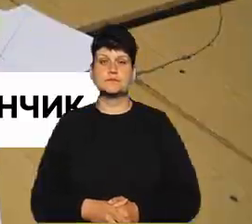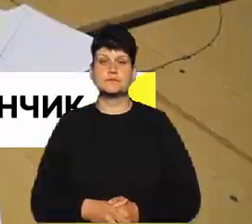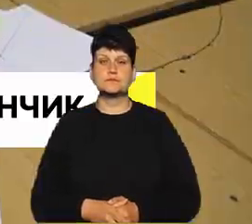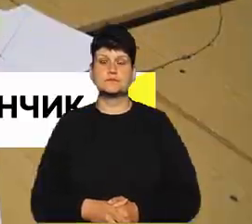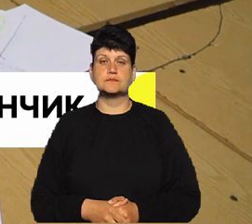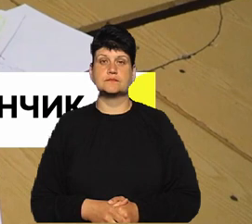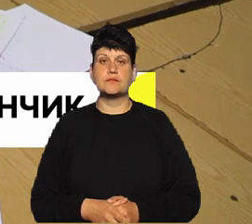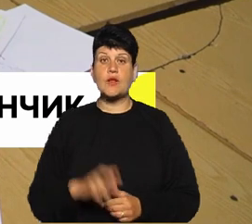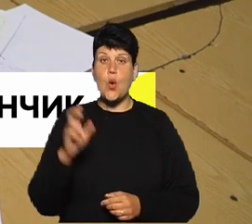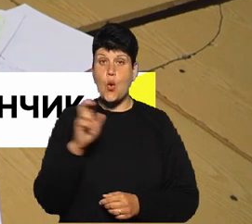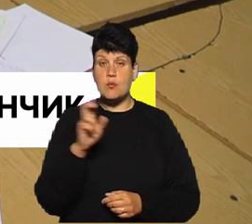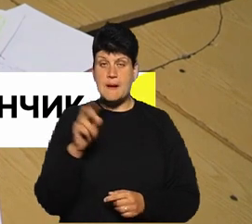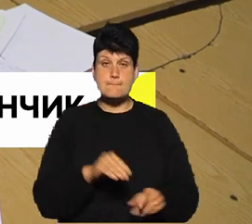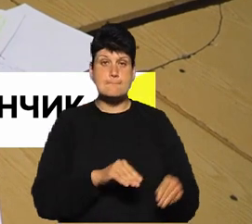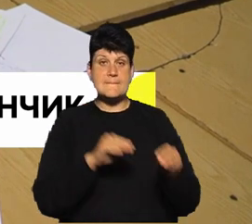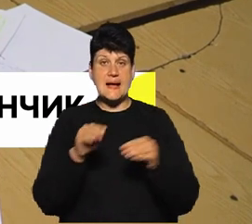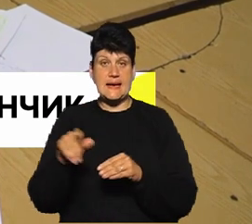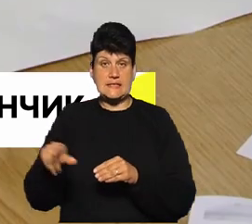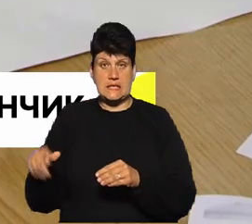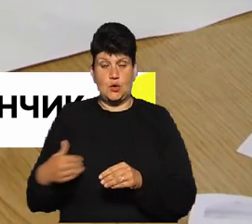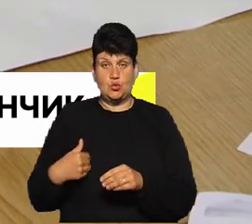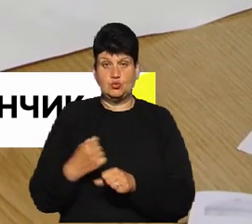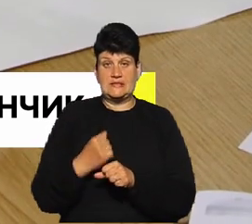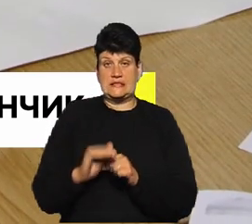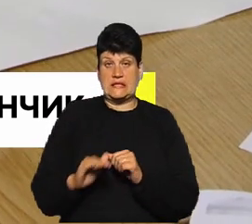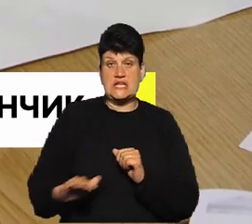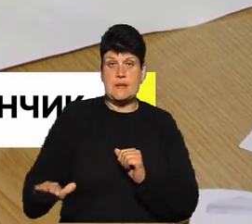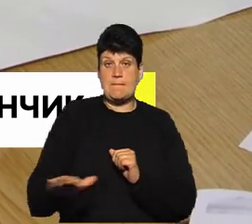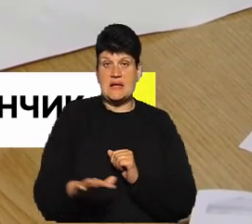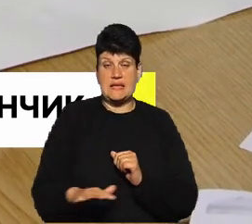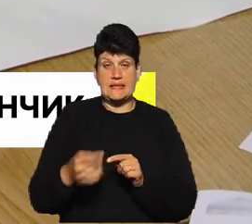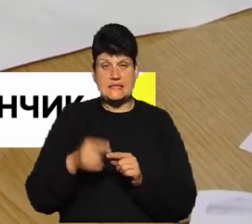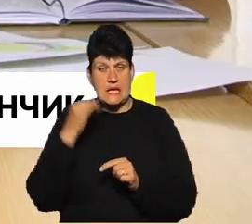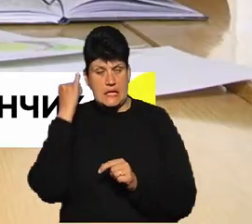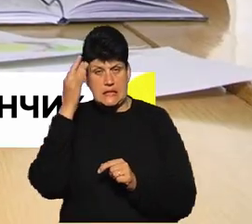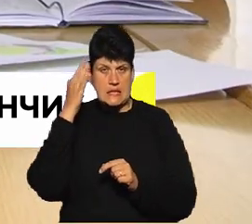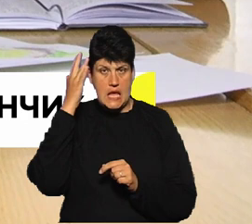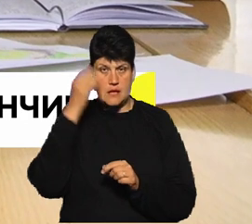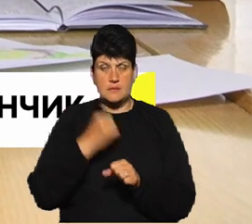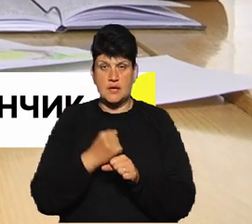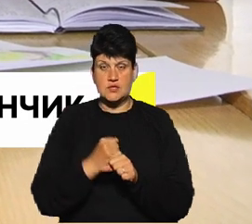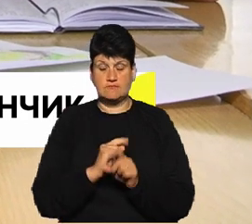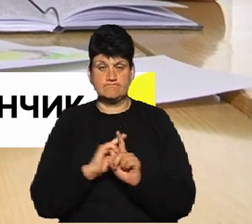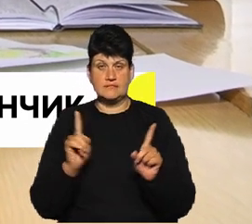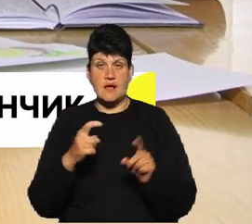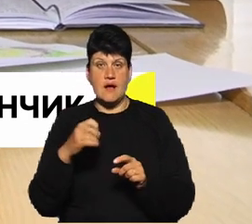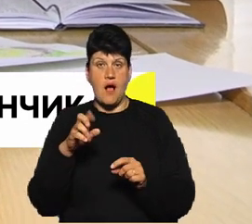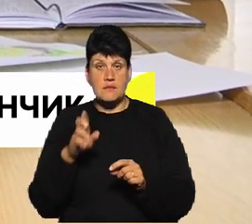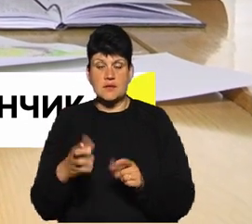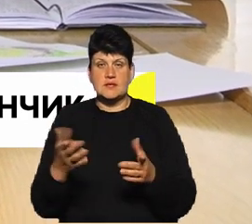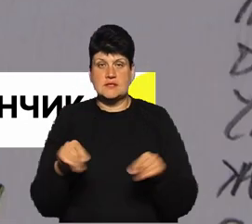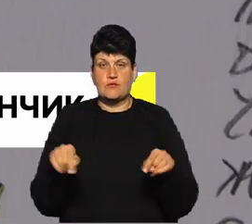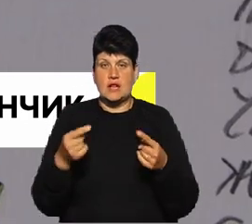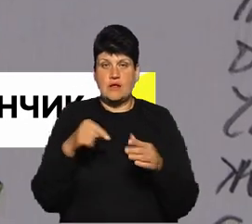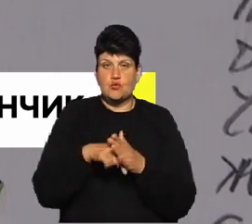У Бережанах переселенці хочуть зробити дитячий майданчик. Над цією ідеєю працює креативний хаб. Це організація, яку створили внутрішньо